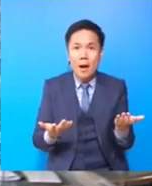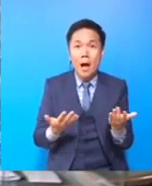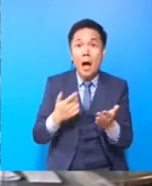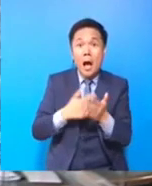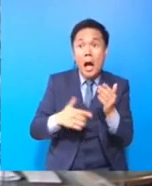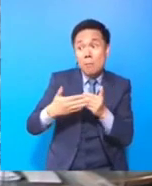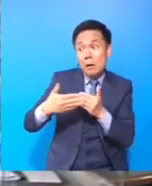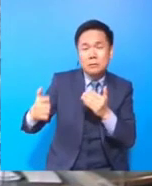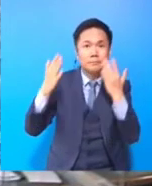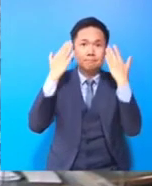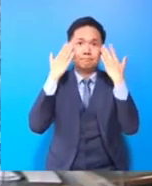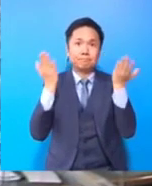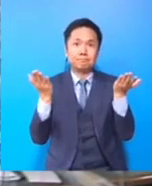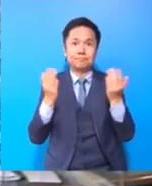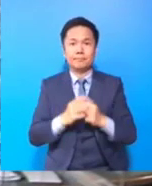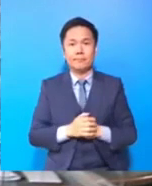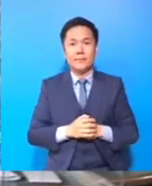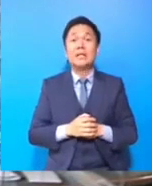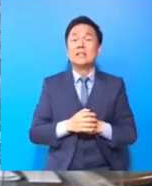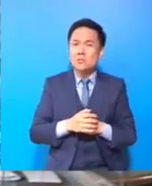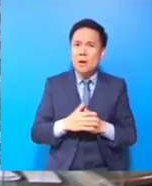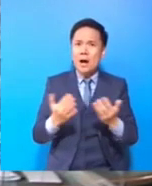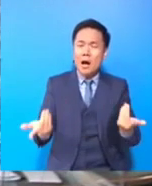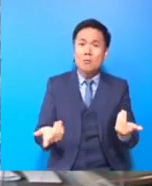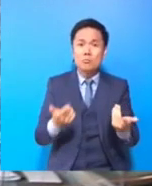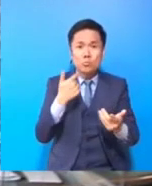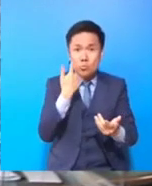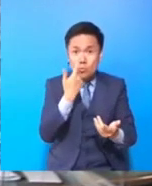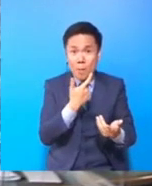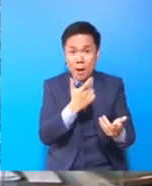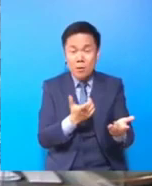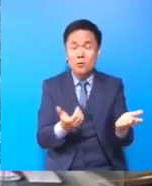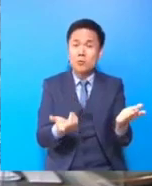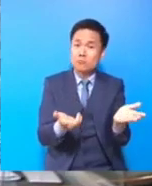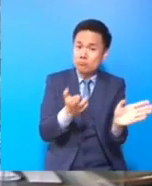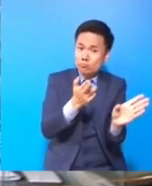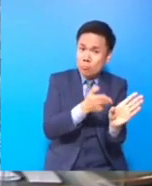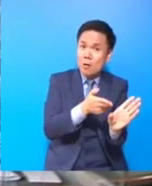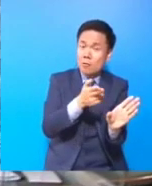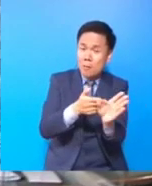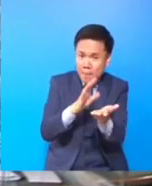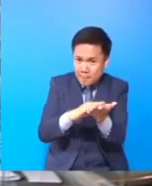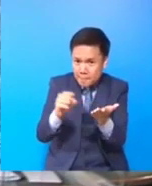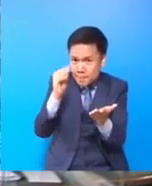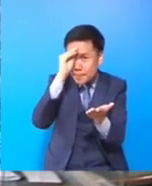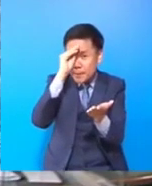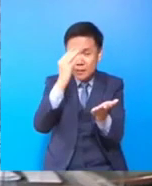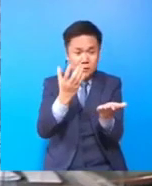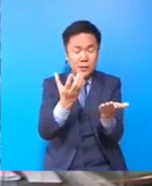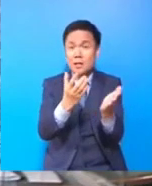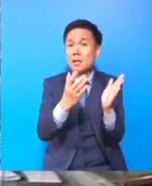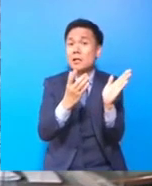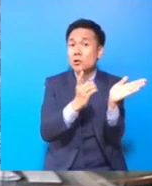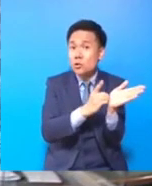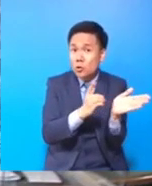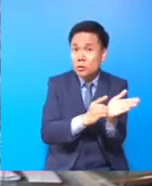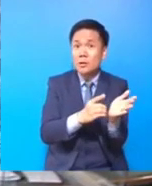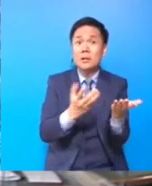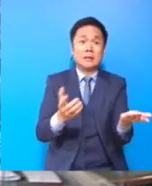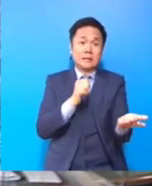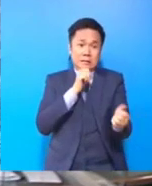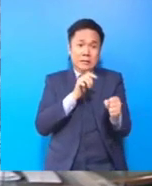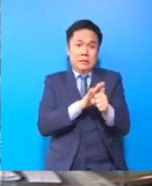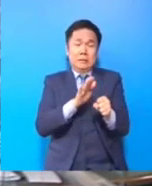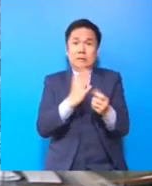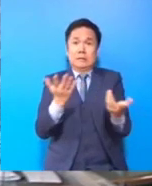ini akan mengurangkan minat pajak-pajak yang akan mengambil jurusan kedokteran pada masa Arab Anda akhirnya Kita terpaksa mengimpor produk